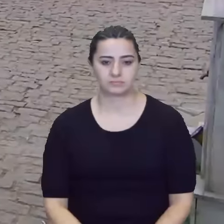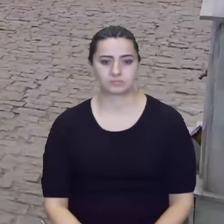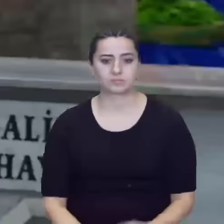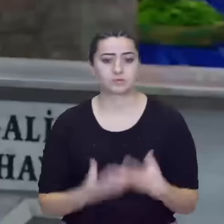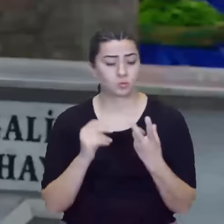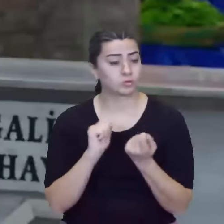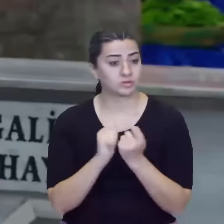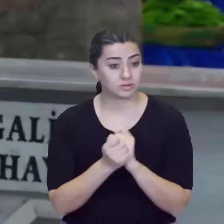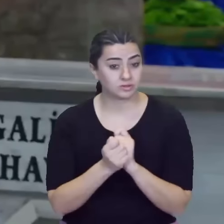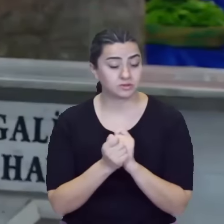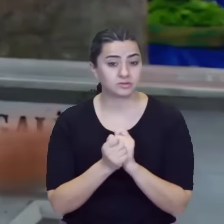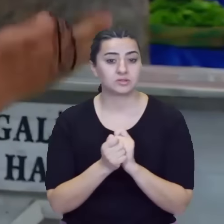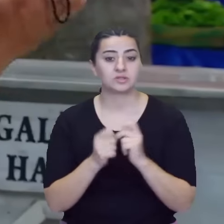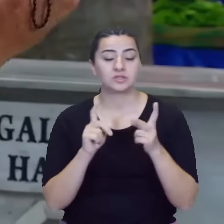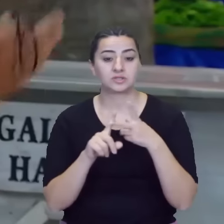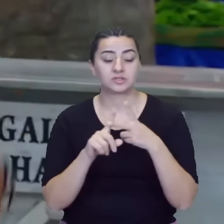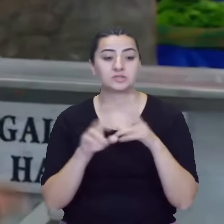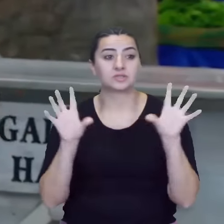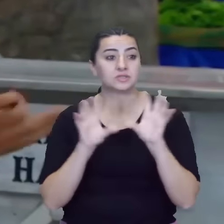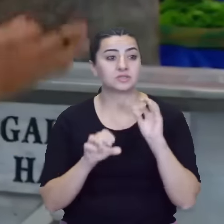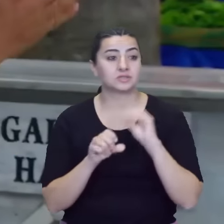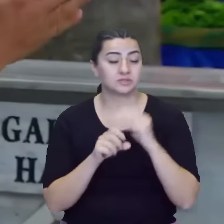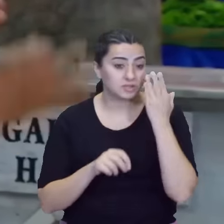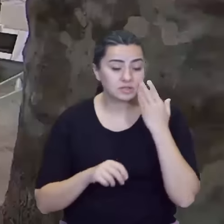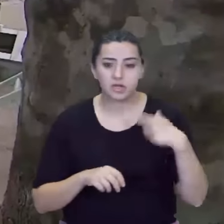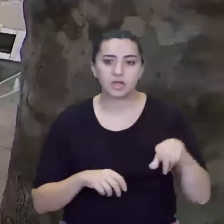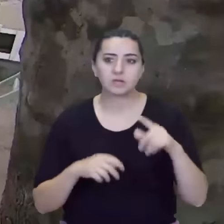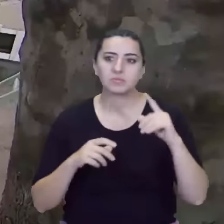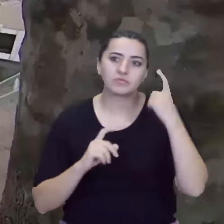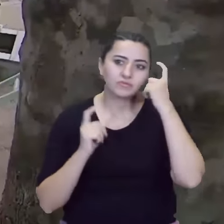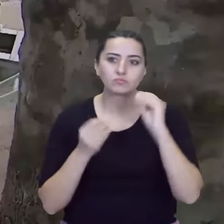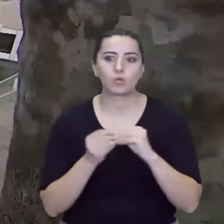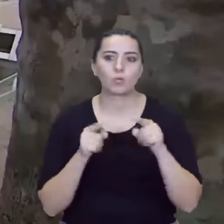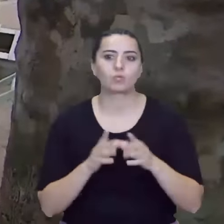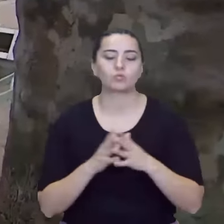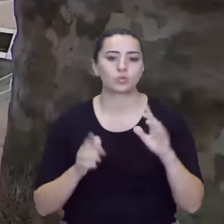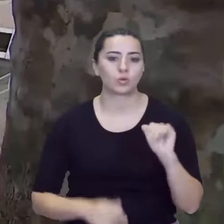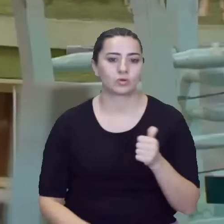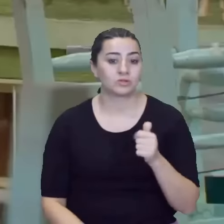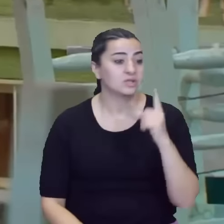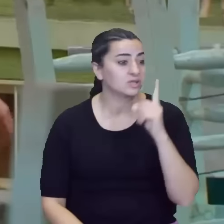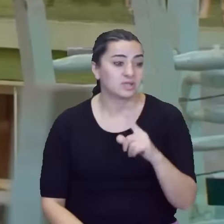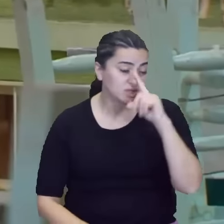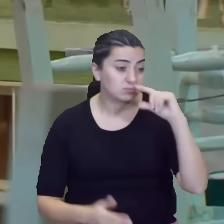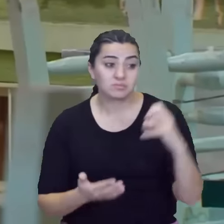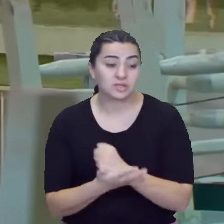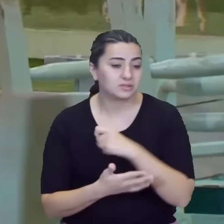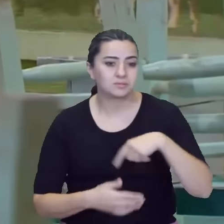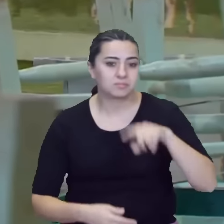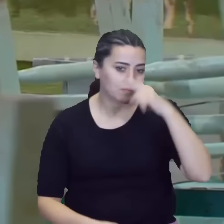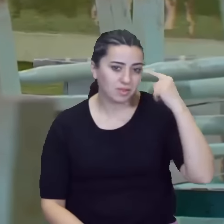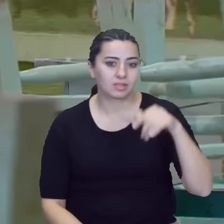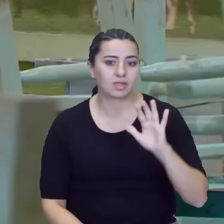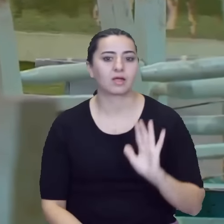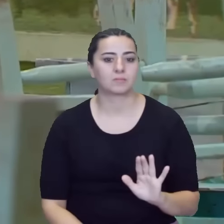bir değişiklikti ki bu. İkinci kanalı izleyebilmek mahallenin tek derdi olmuştu. Bunu ilk kim başaracak orası henüz belli